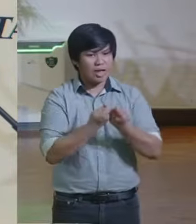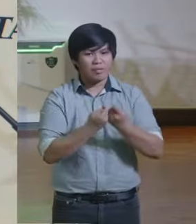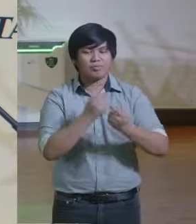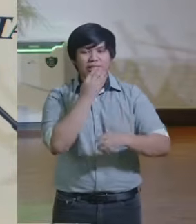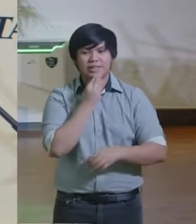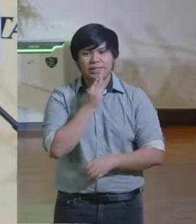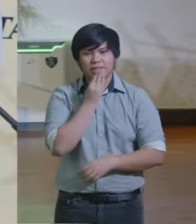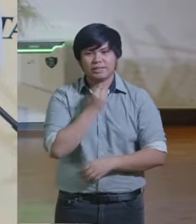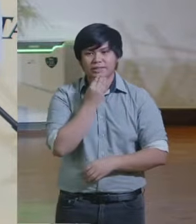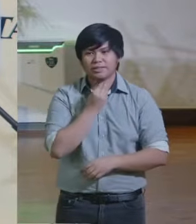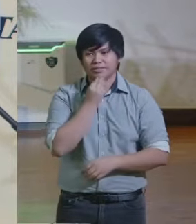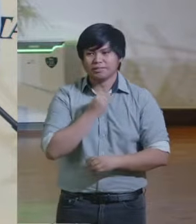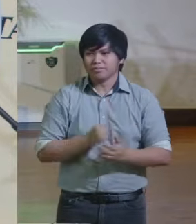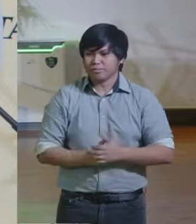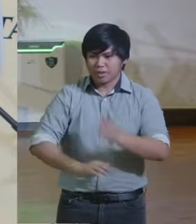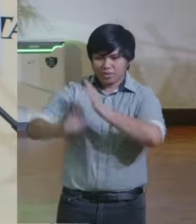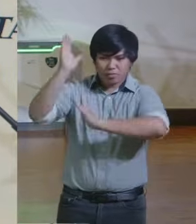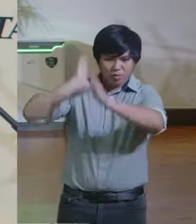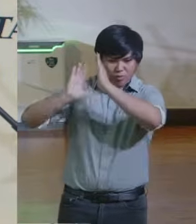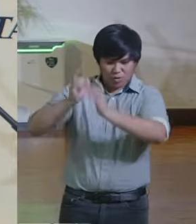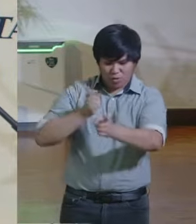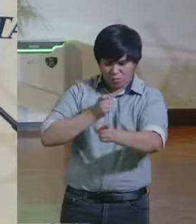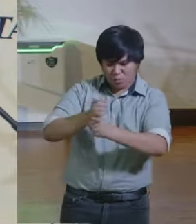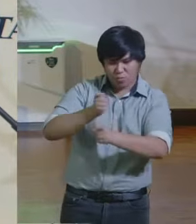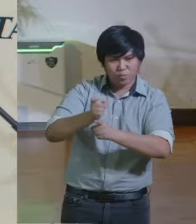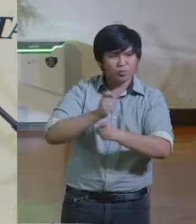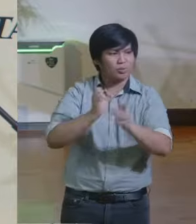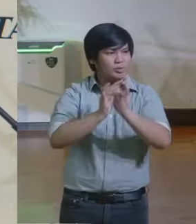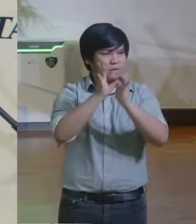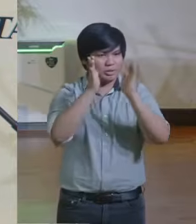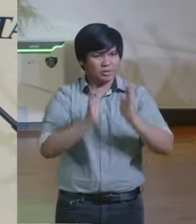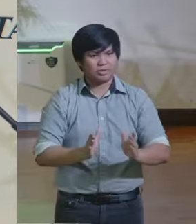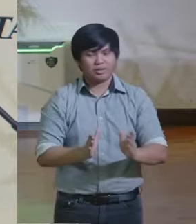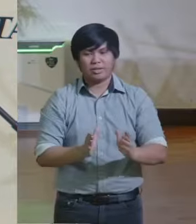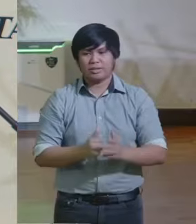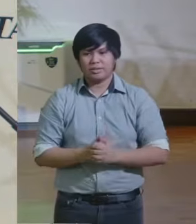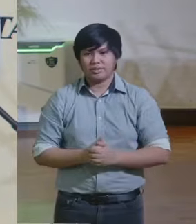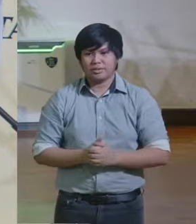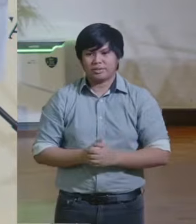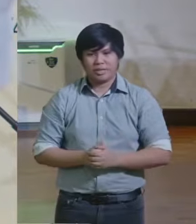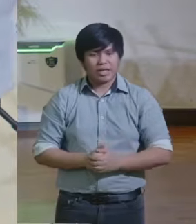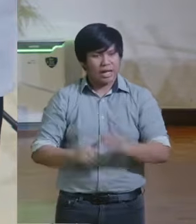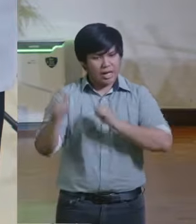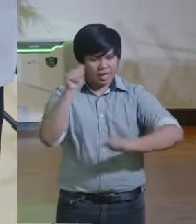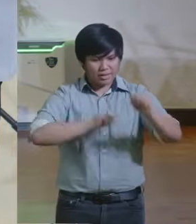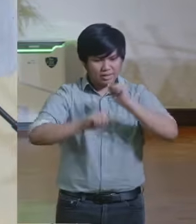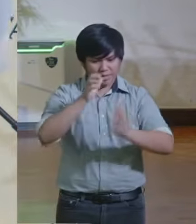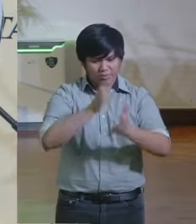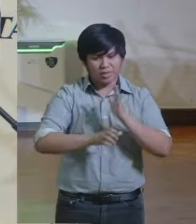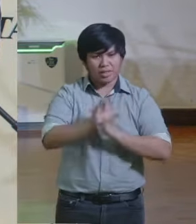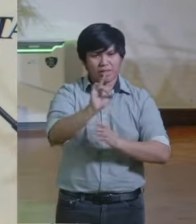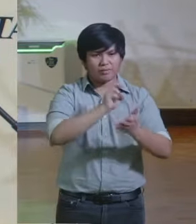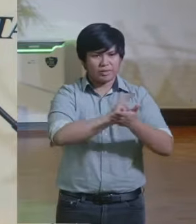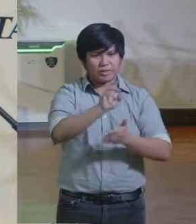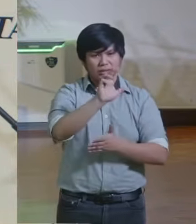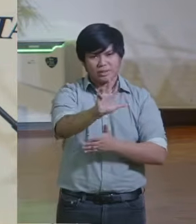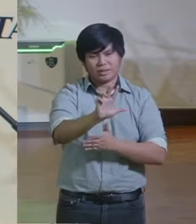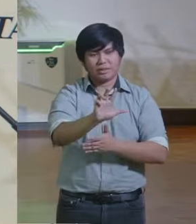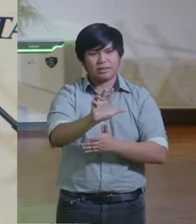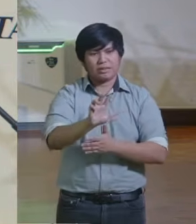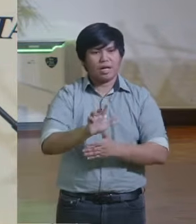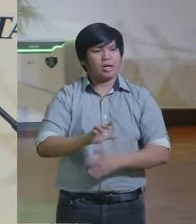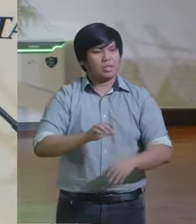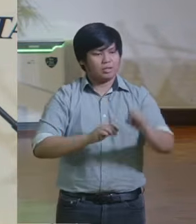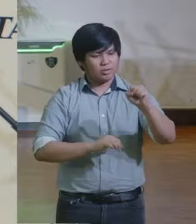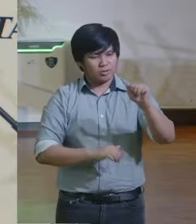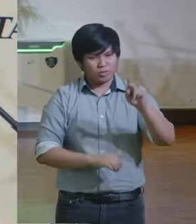Israel. Dati siyang persecutor of the church. Sabi sa Acts 8:3, but Saul was ravaging the